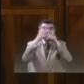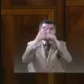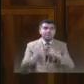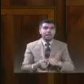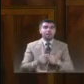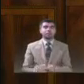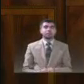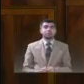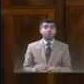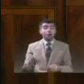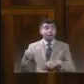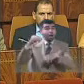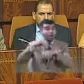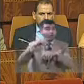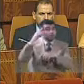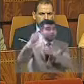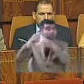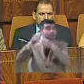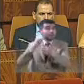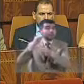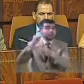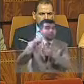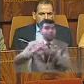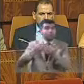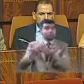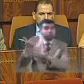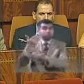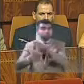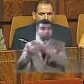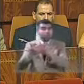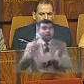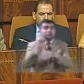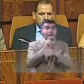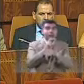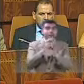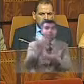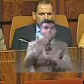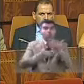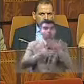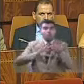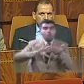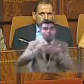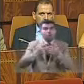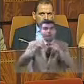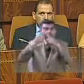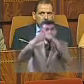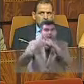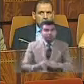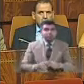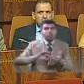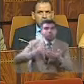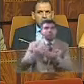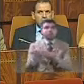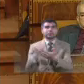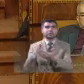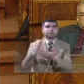كما ينبغي التذكير بالمعطيات التالية: إن تعبئة التمويلات عبر اللجوء إلى الاستدانة يفرضها عجز الموارد العادية